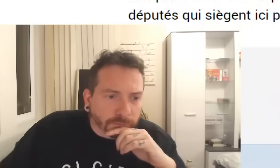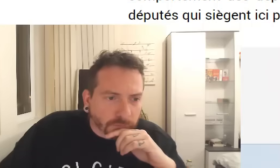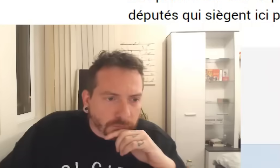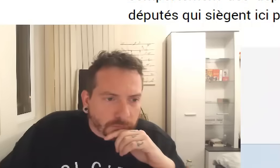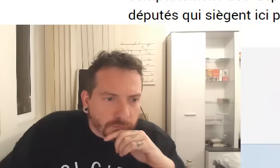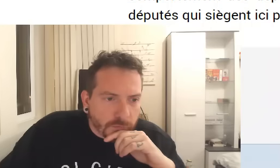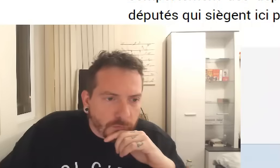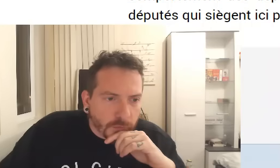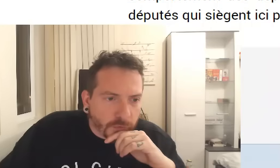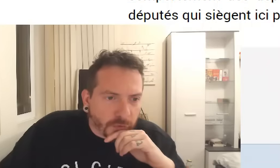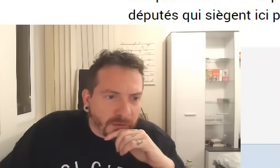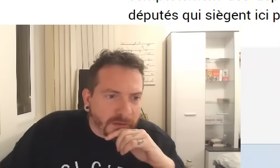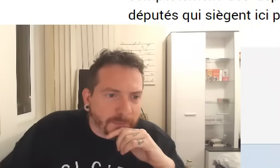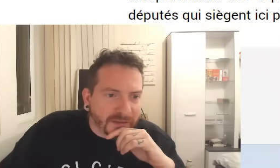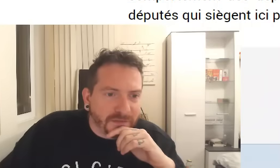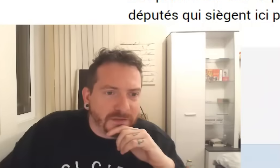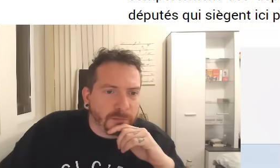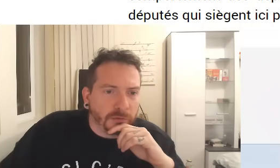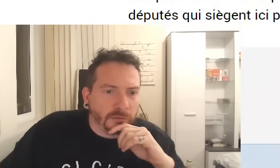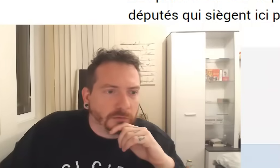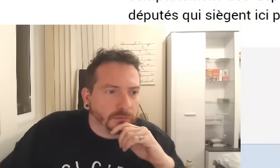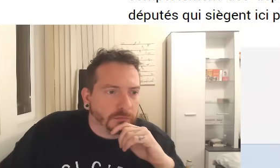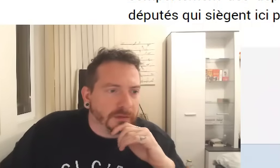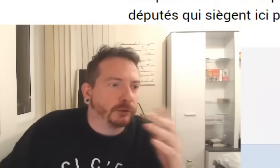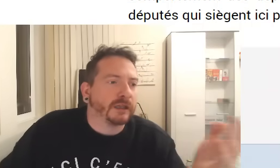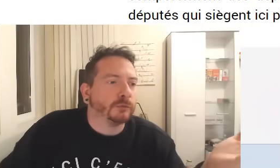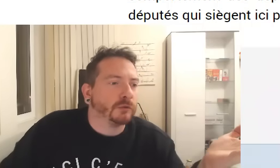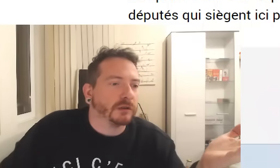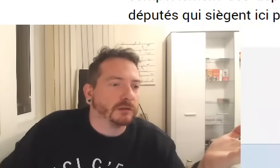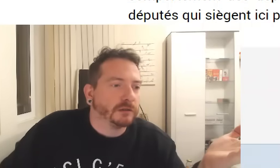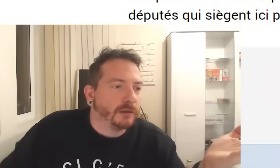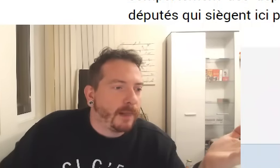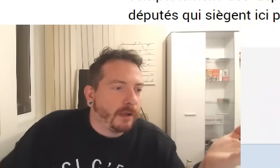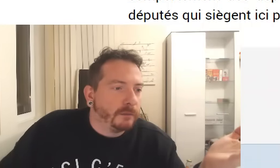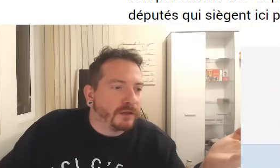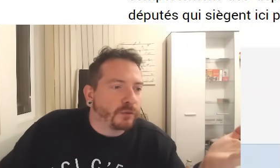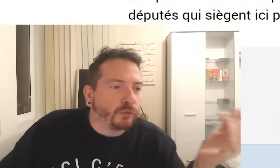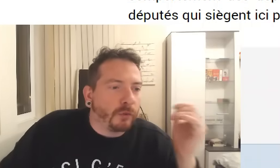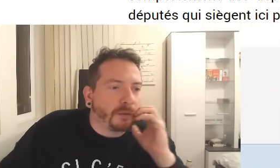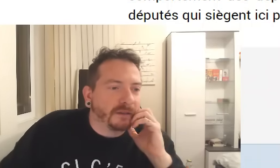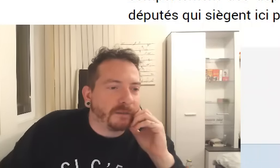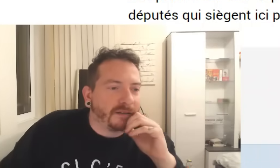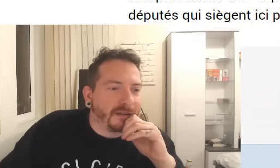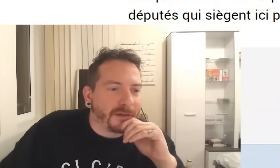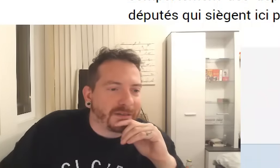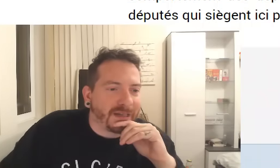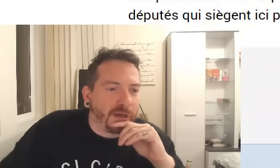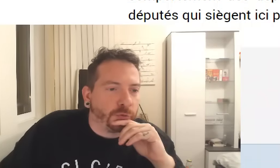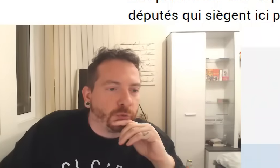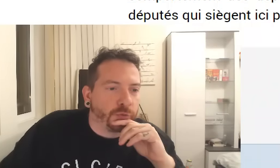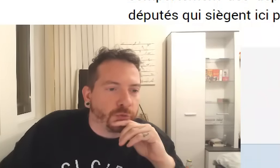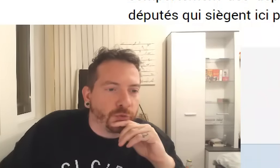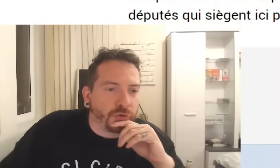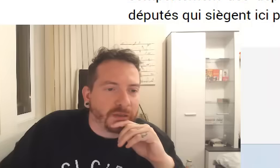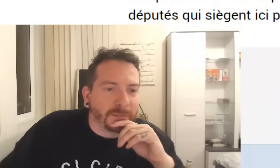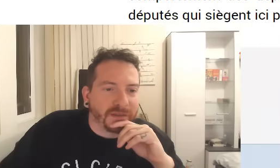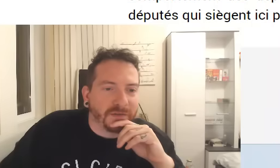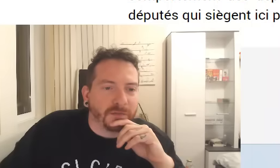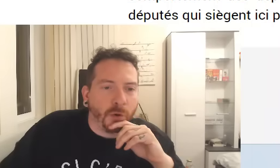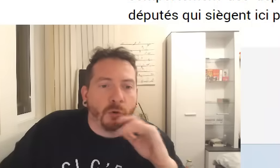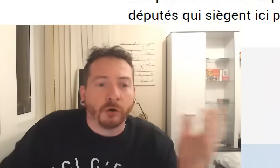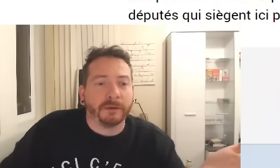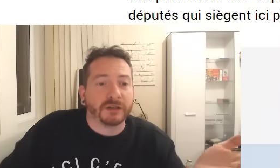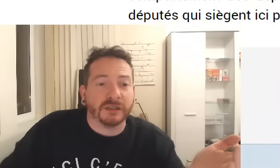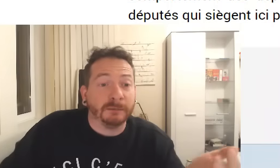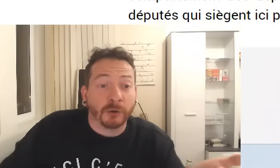vivement s'en est pris vivement il manque un mot là mais surtout en plein débat Sébastien de Logu s'en est pris